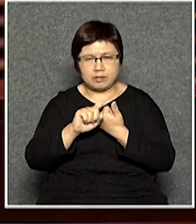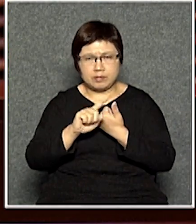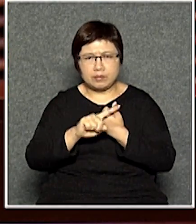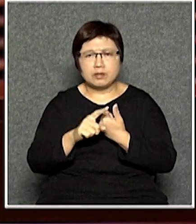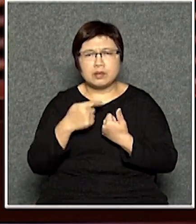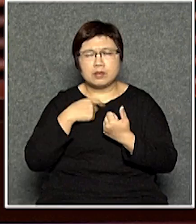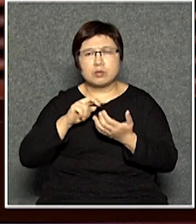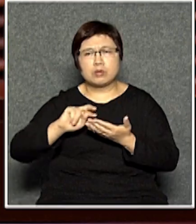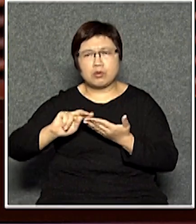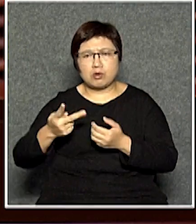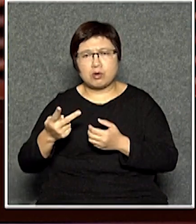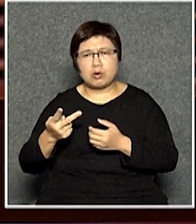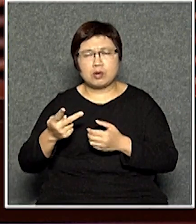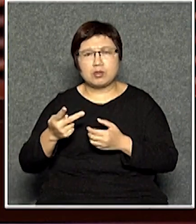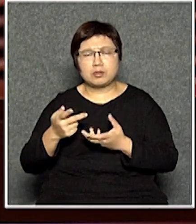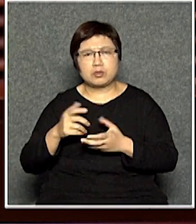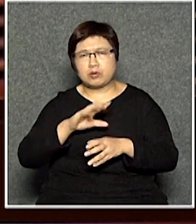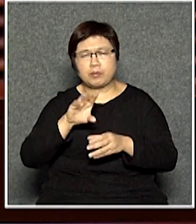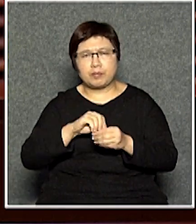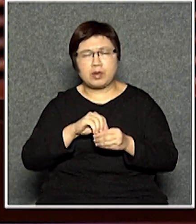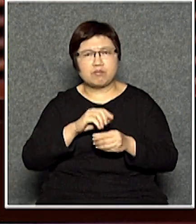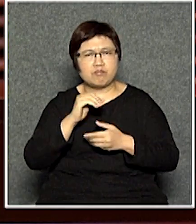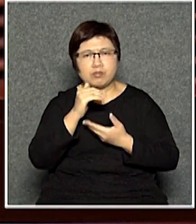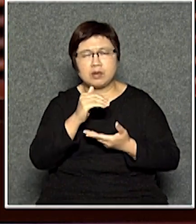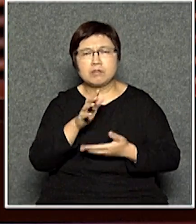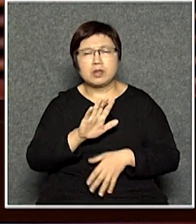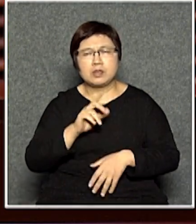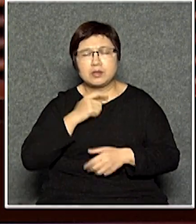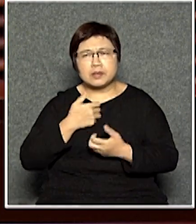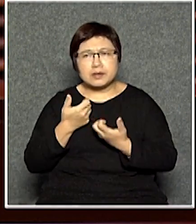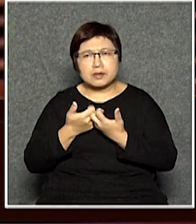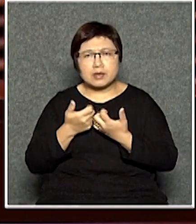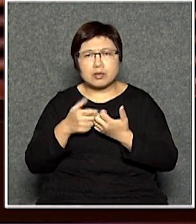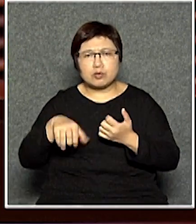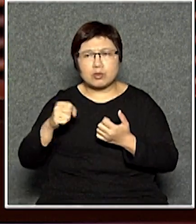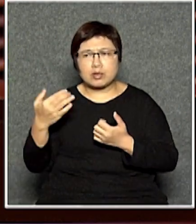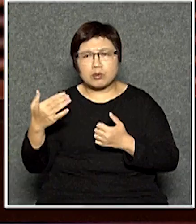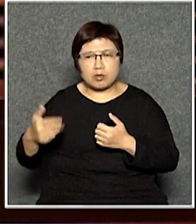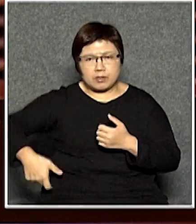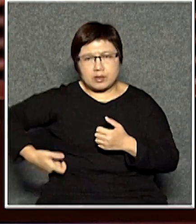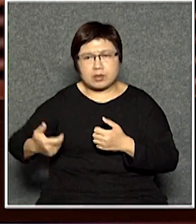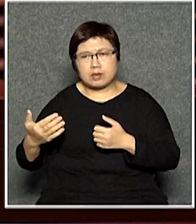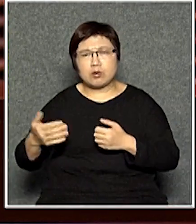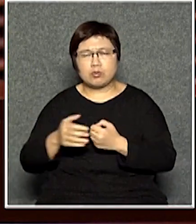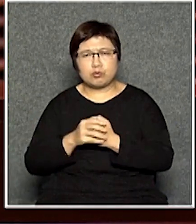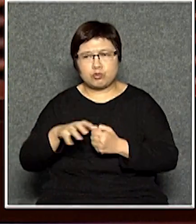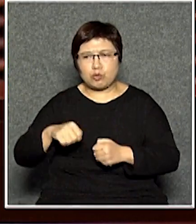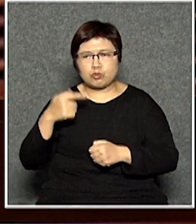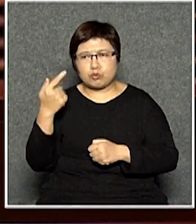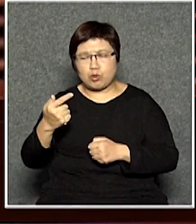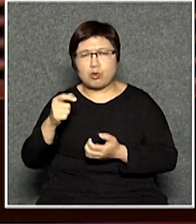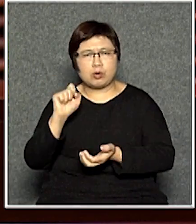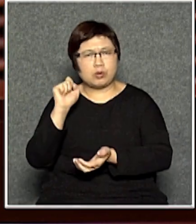是要改變統包總額，應該是按量收費，而按量收費之下用得越多收得越